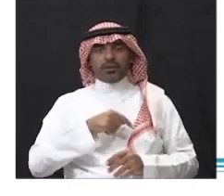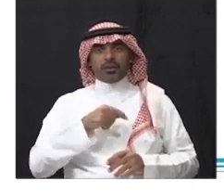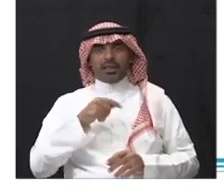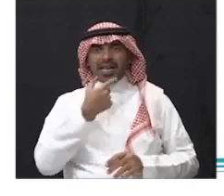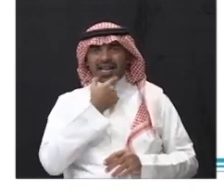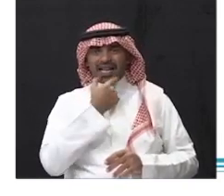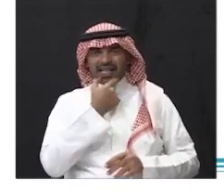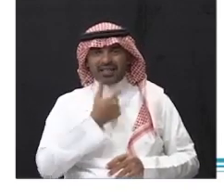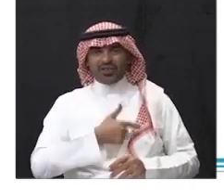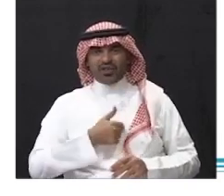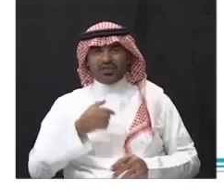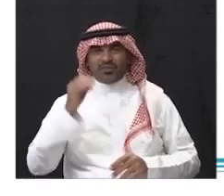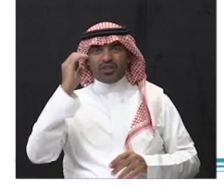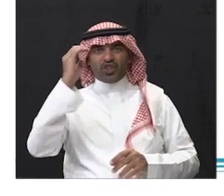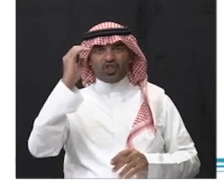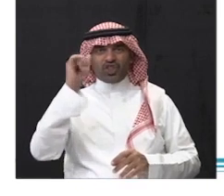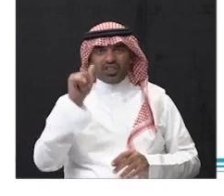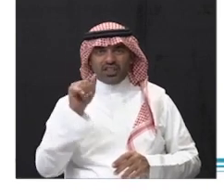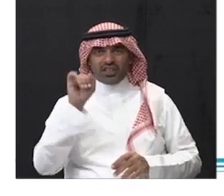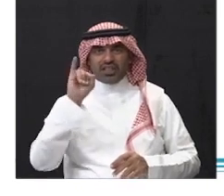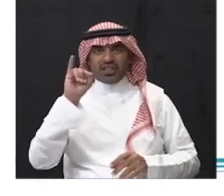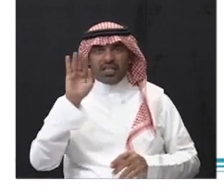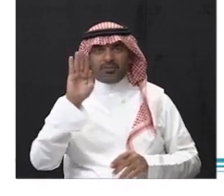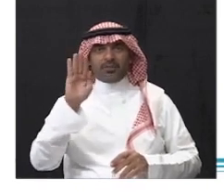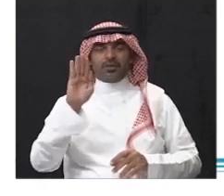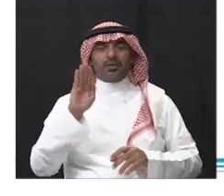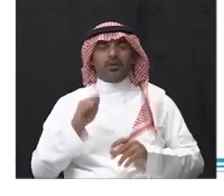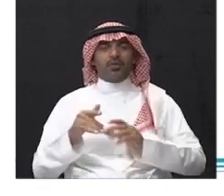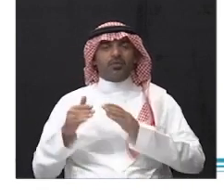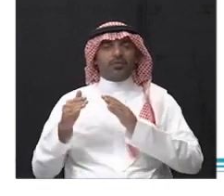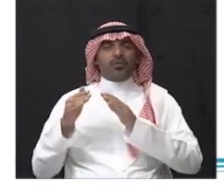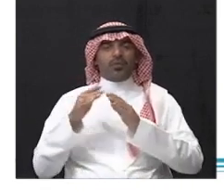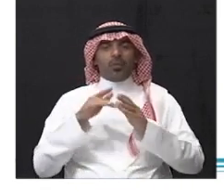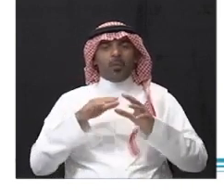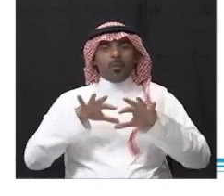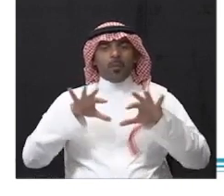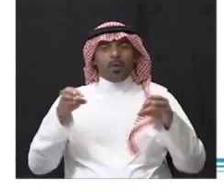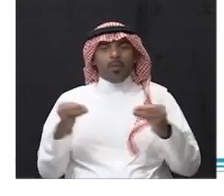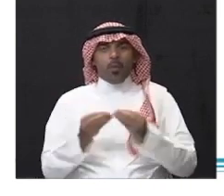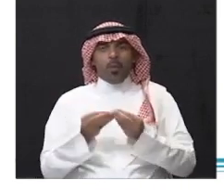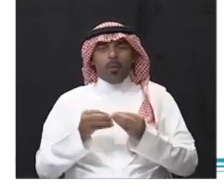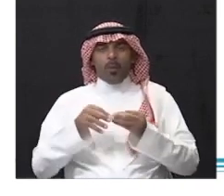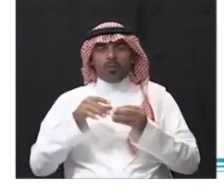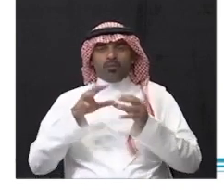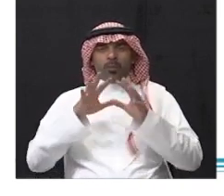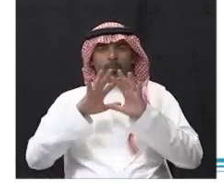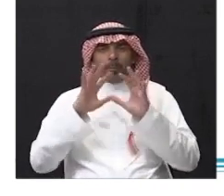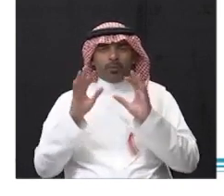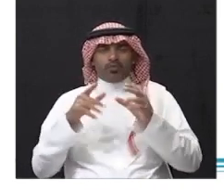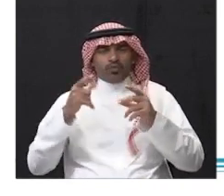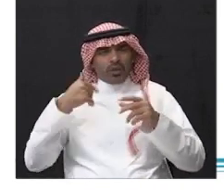تمكن فيها من الوصول إلى السواحل الشرقية لأستراليا ونيوزيلندا.